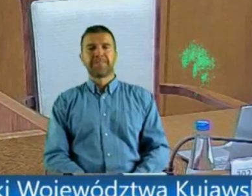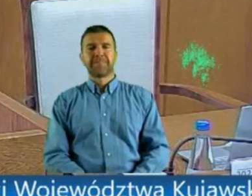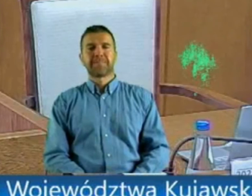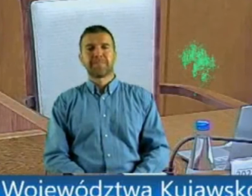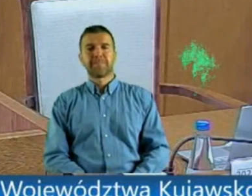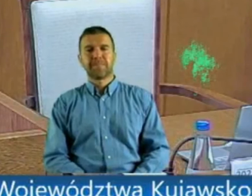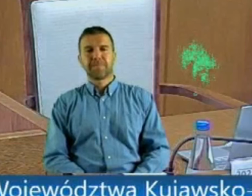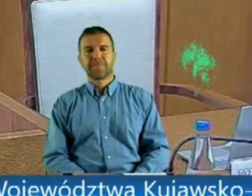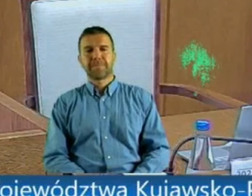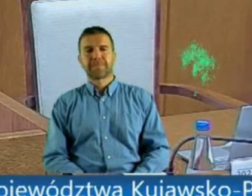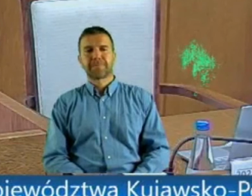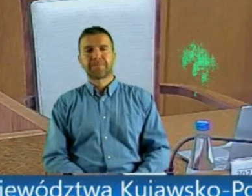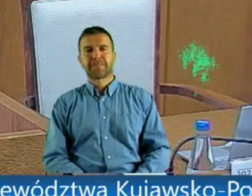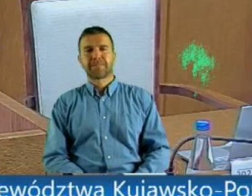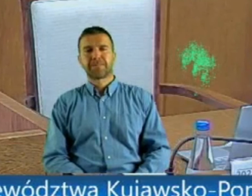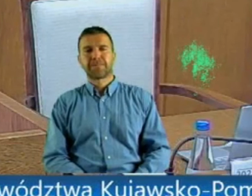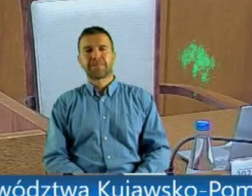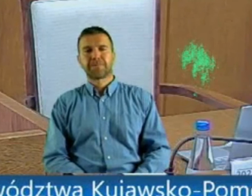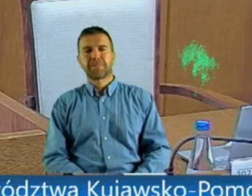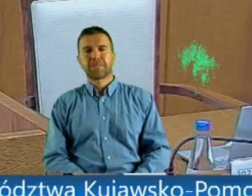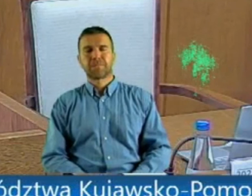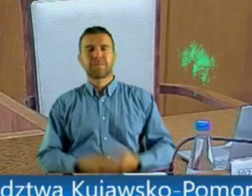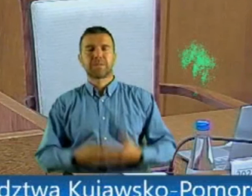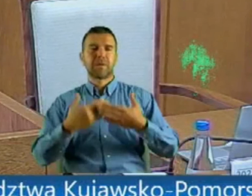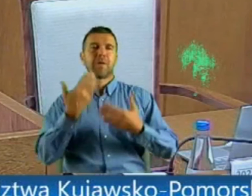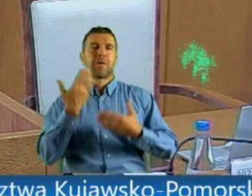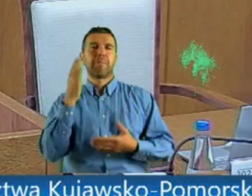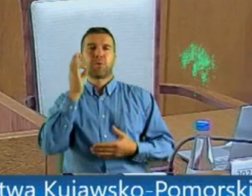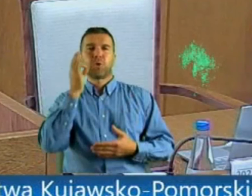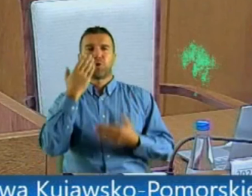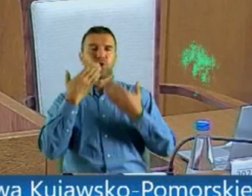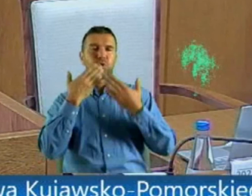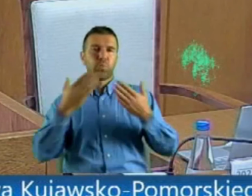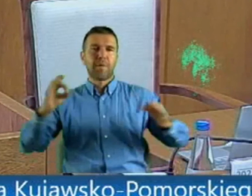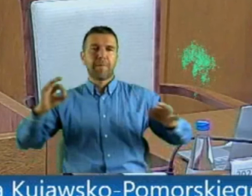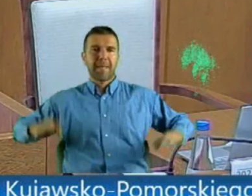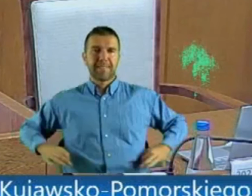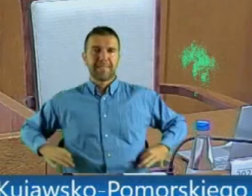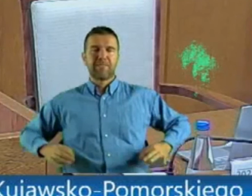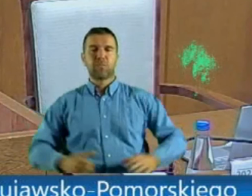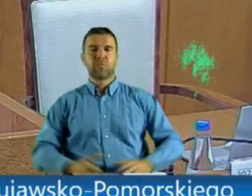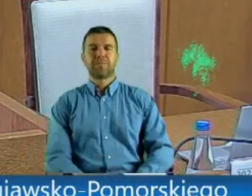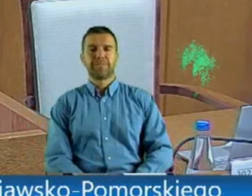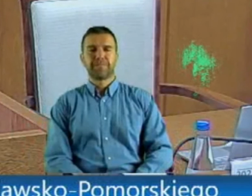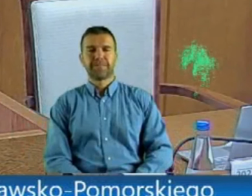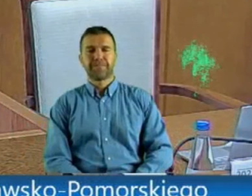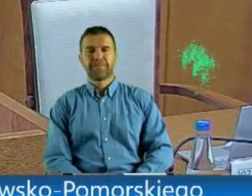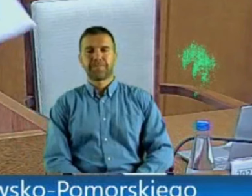których tutaj dzisiaj Państwu mówiłem. Bardzo serdecznie Państwu dziękuję.